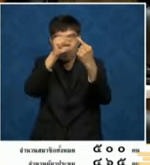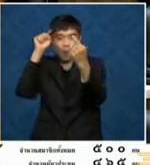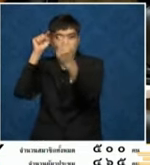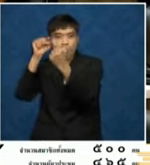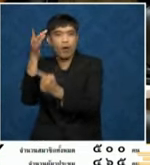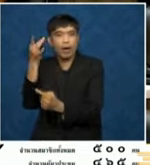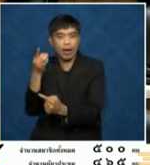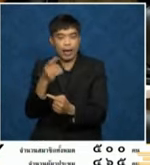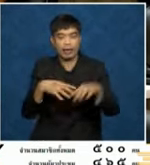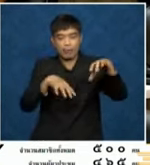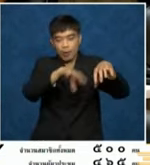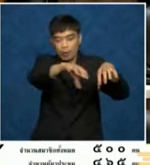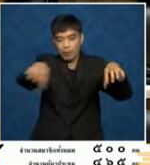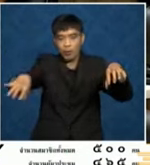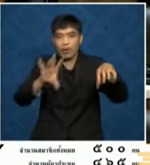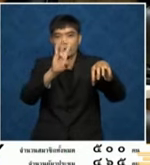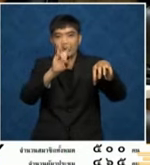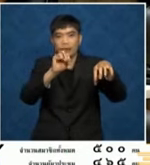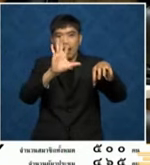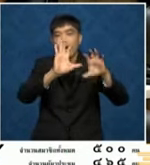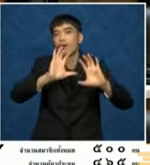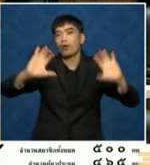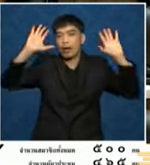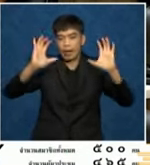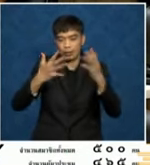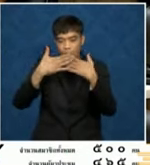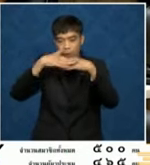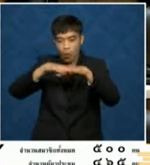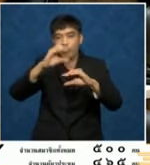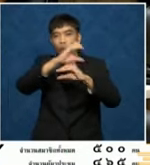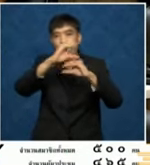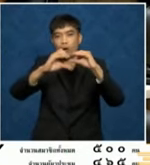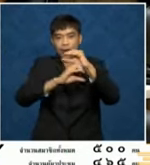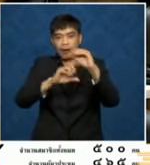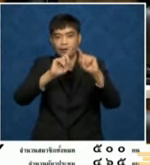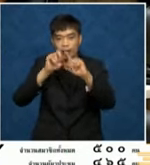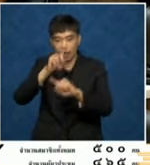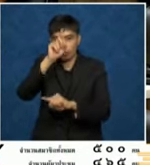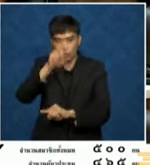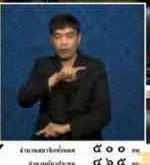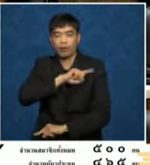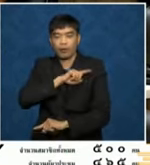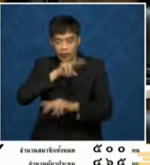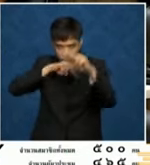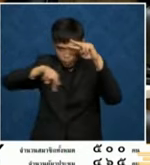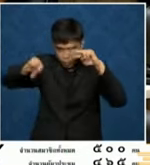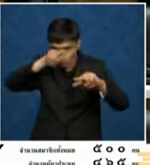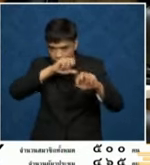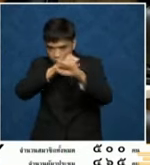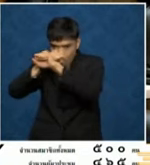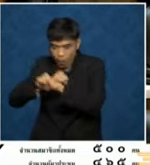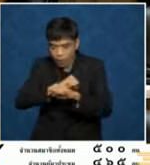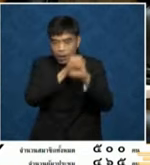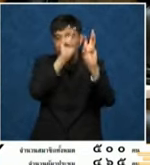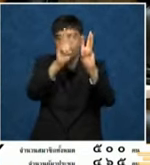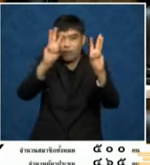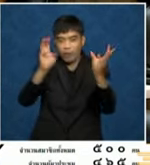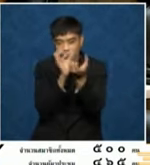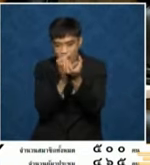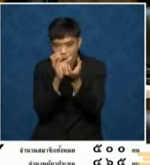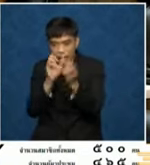ยงานภาครัฐนะครับที่เข้าร่วมโครงการดังกล่าวเพื่อให้มีการเฝ้าระวังการฝังตัวเว็บพนันออนไลน์ในเว็บไซต์ภา